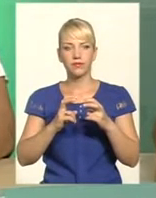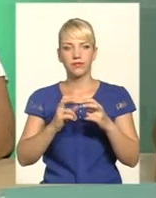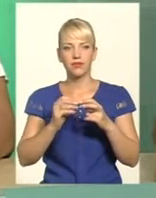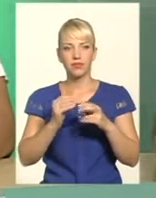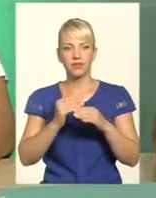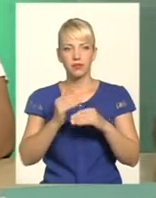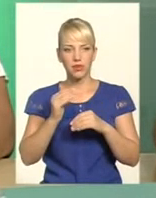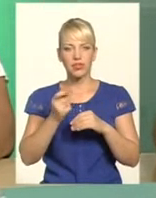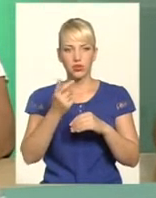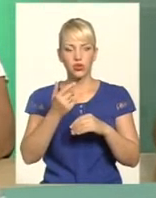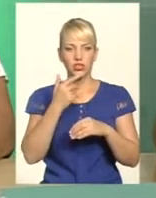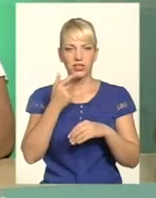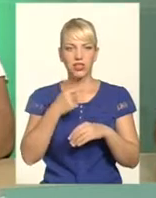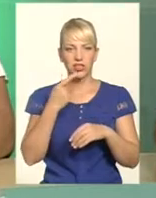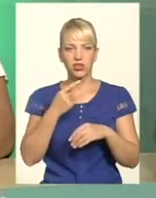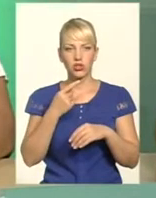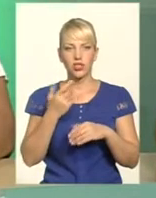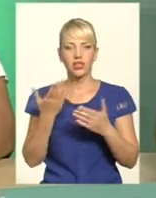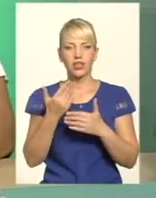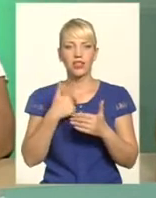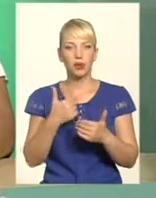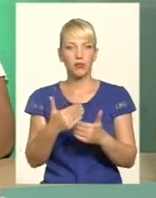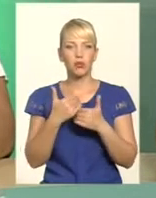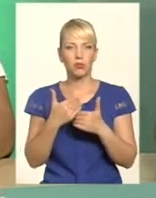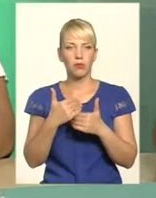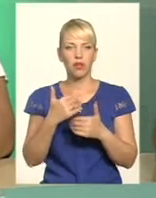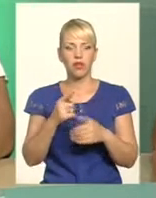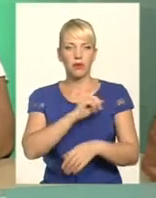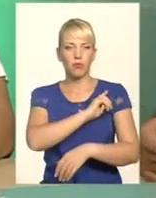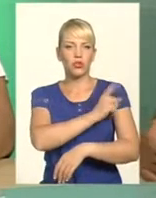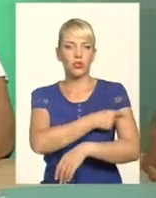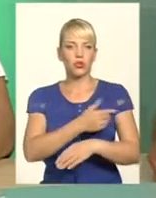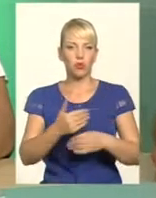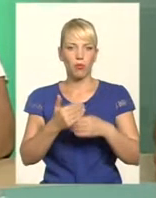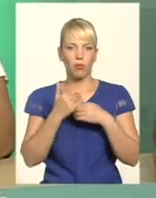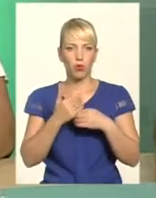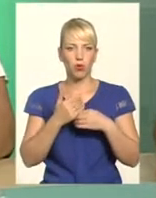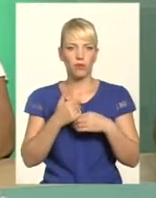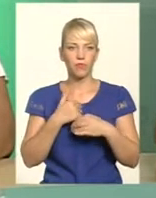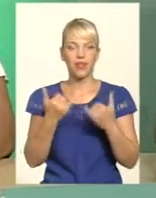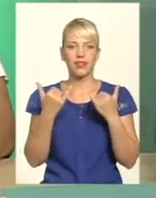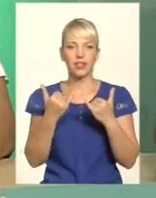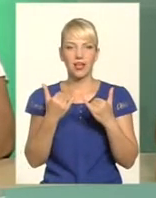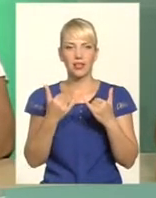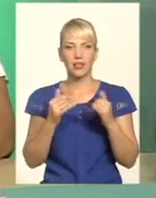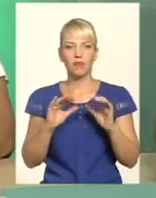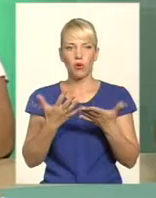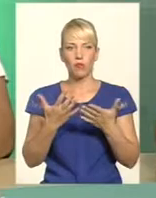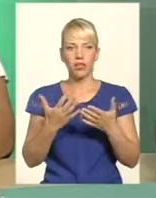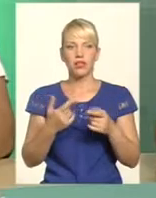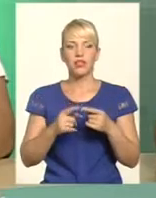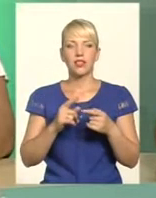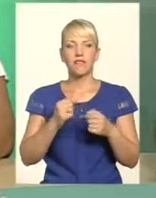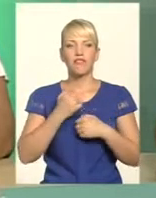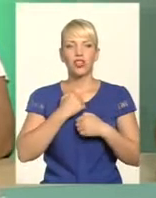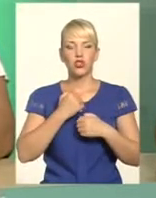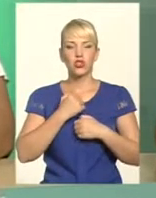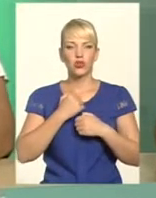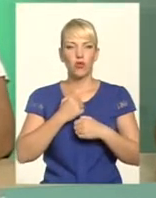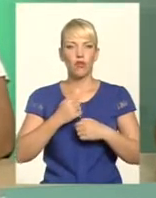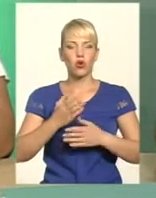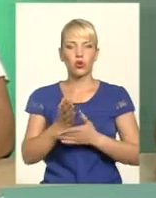Пізніше скажу, яке нам допомогло, яке нам дало посильну допомогу. На даний момент військовослужбовців діти не в статутну форму,